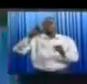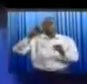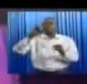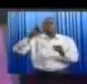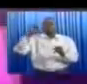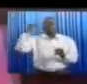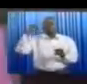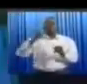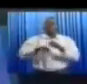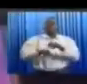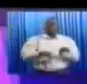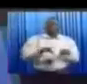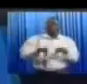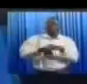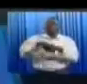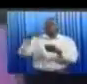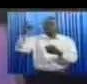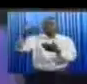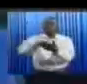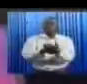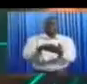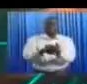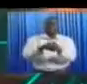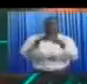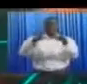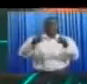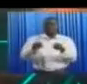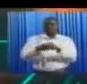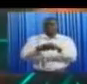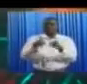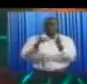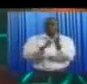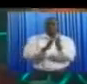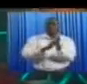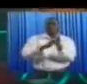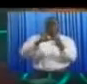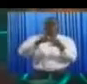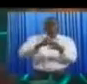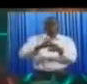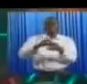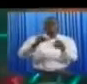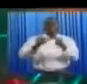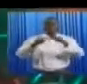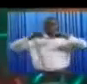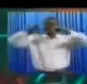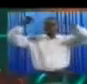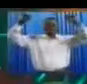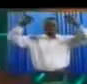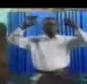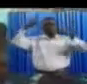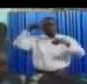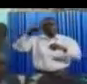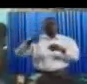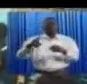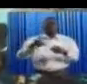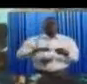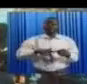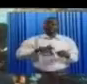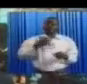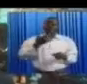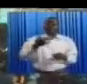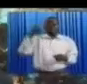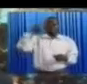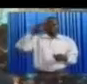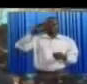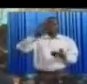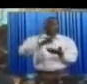musicale. Le nouvel opus Air Force One, l'école des champions, est un album de 10 titres dans lequel l'artiste sensibilise ses mélomanes contre